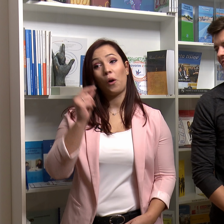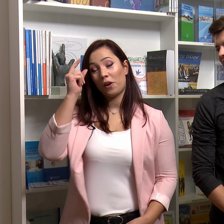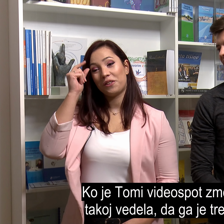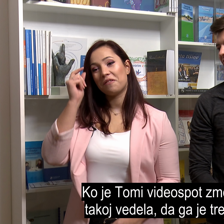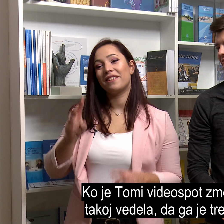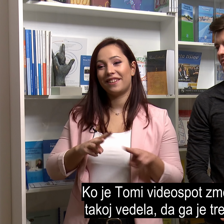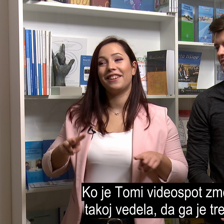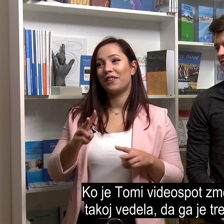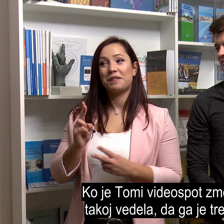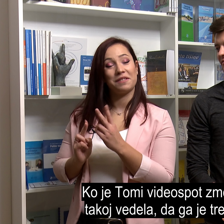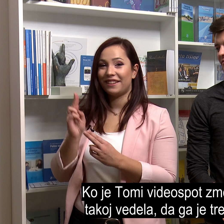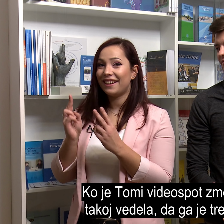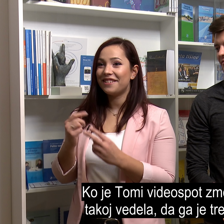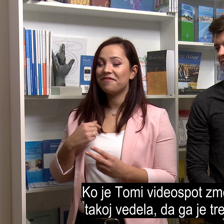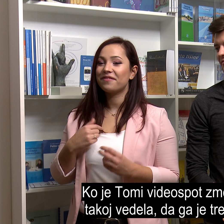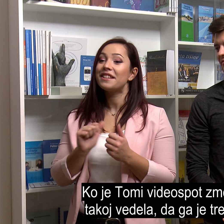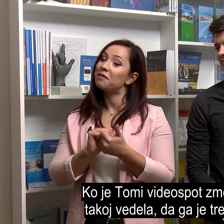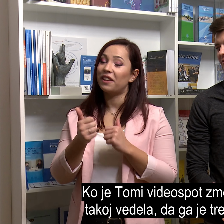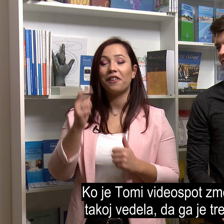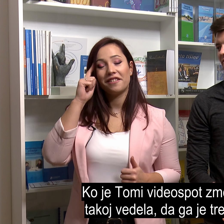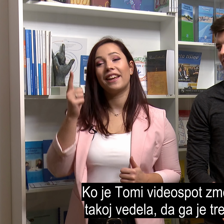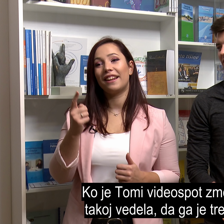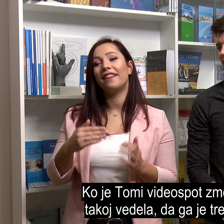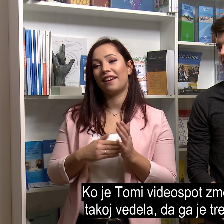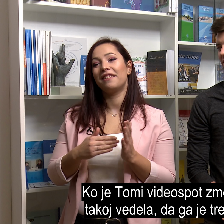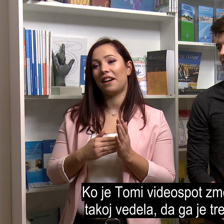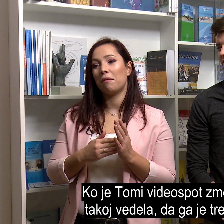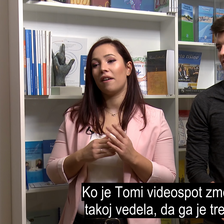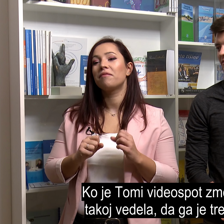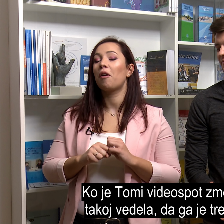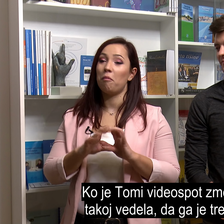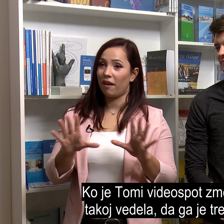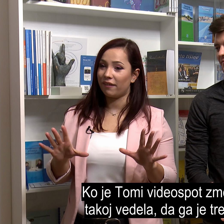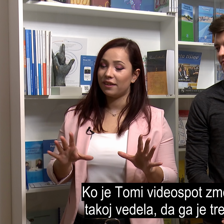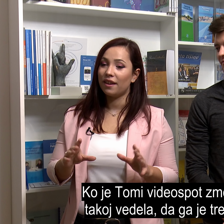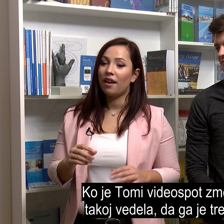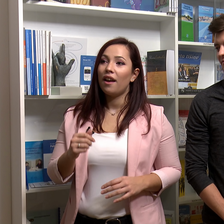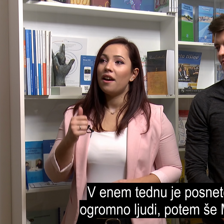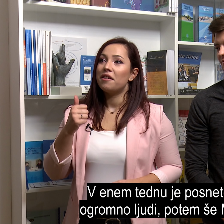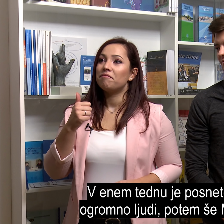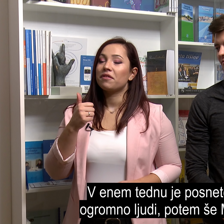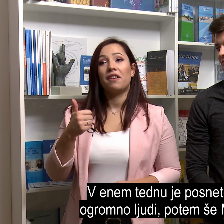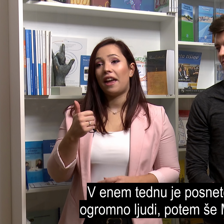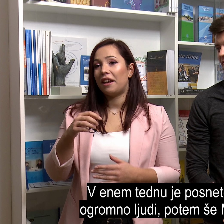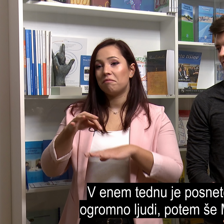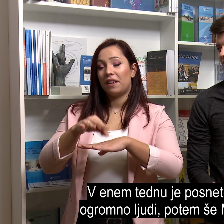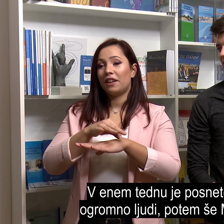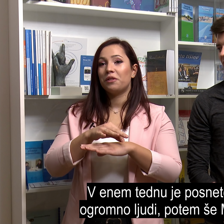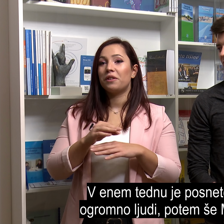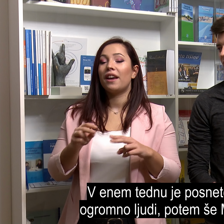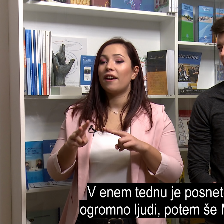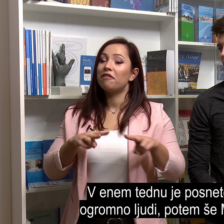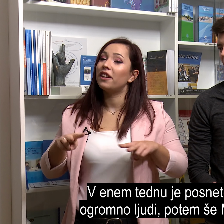Kako je to mi video zbudirao, sam tako i vedela da je treba objaviti. V enem